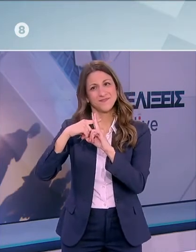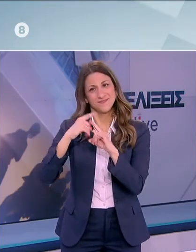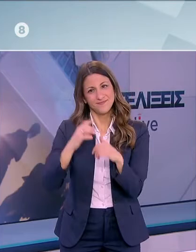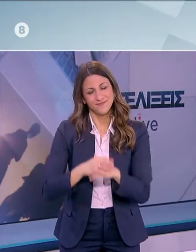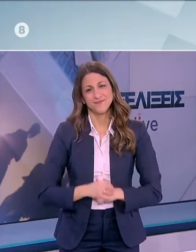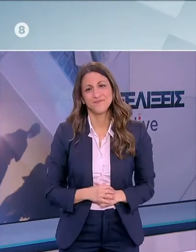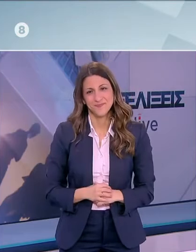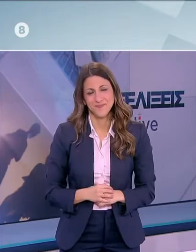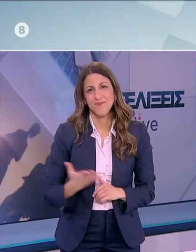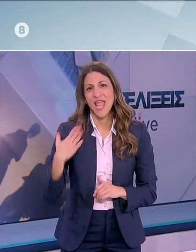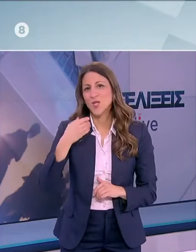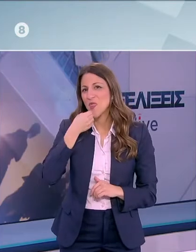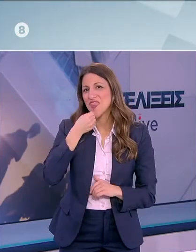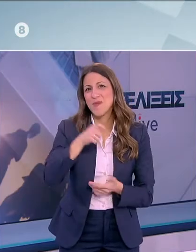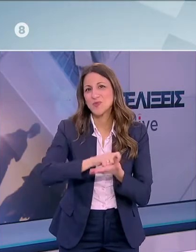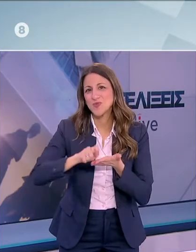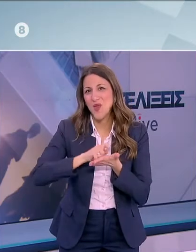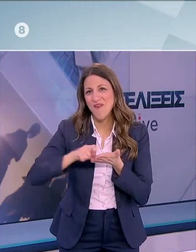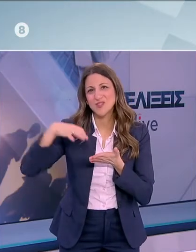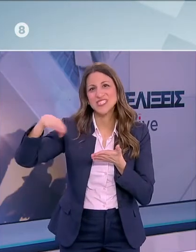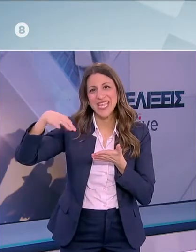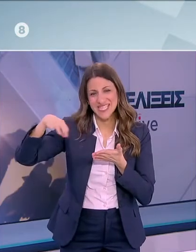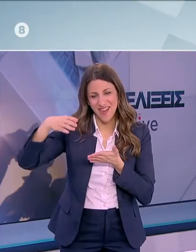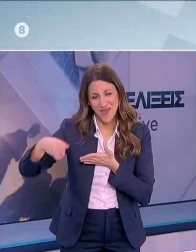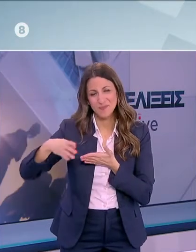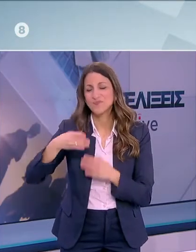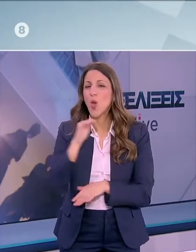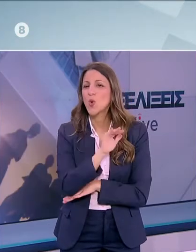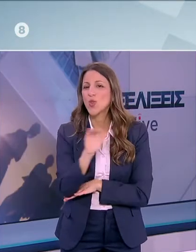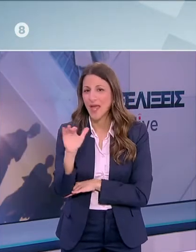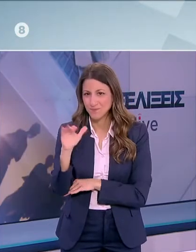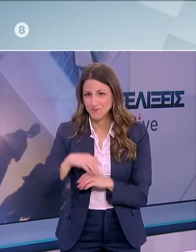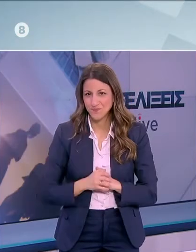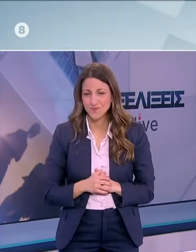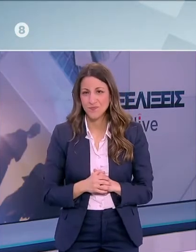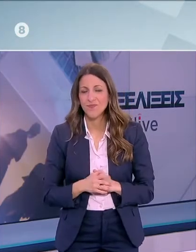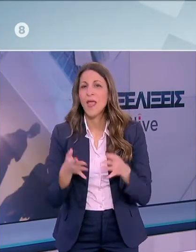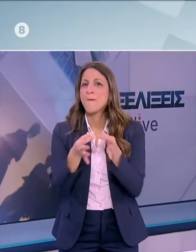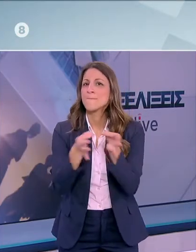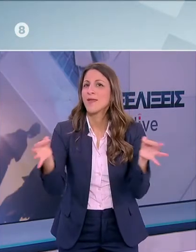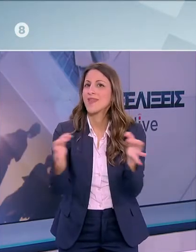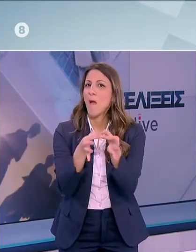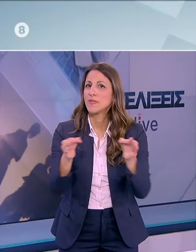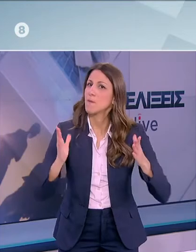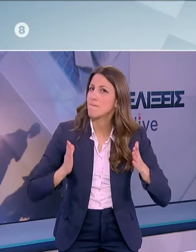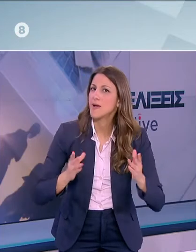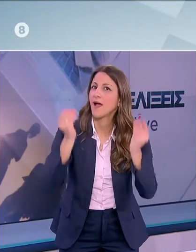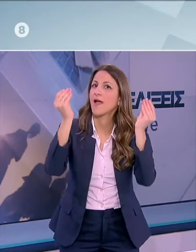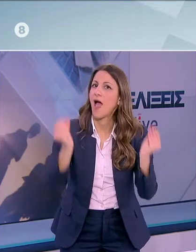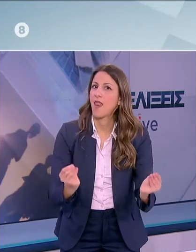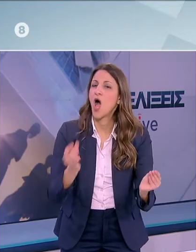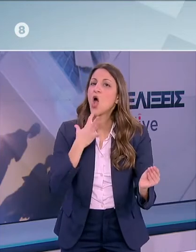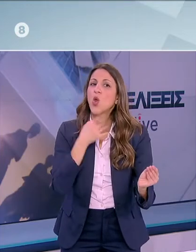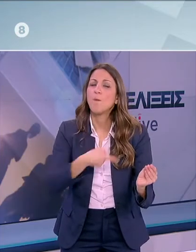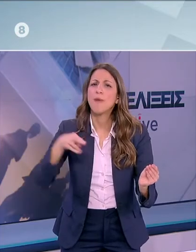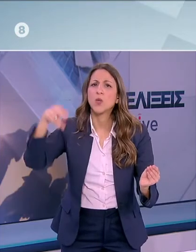Ο κύριος Δεβεντζόγλου από το protagon.gr. Κύριε Τσιόδρα, τα μέτρα περιορισμού φαίνεται πως έχουν τα επιθυμητά αποτελέσματα. Και όπως φαίνεται